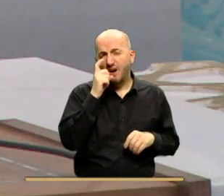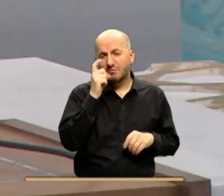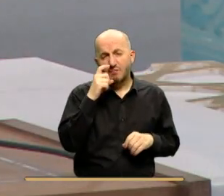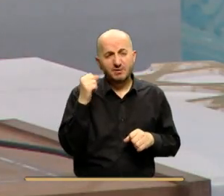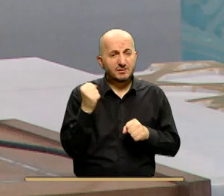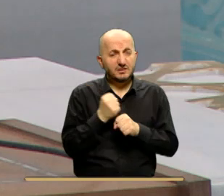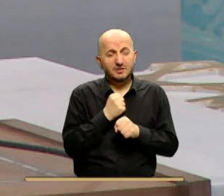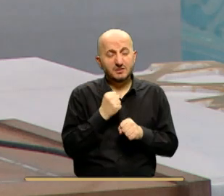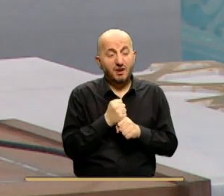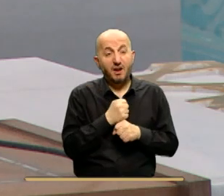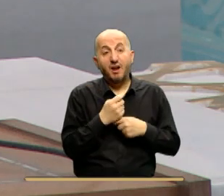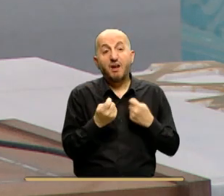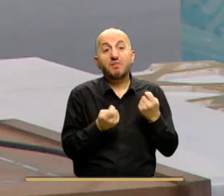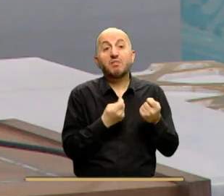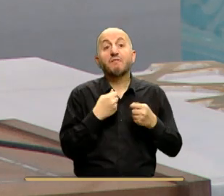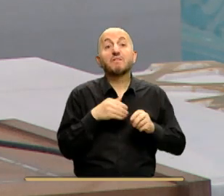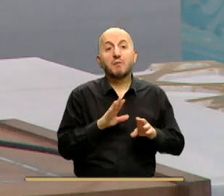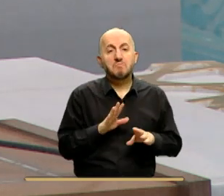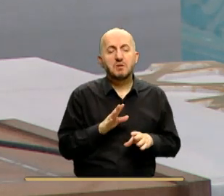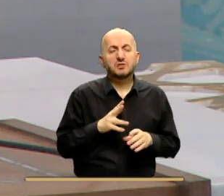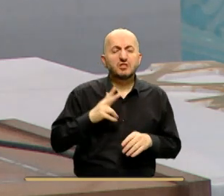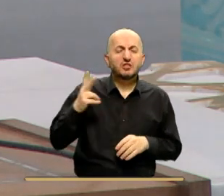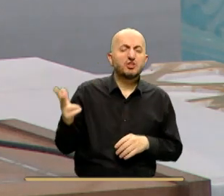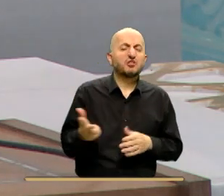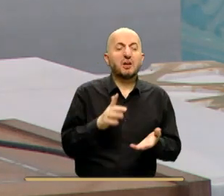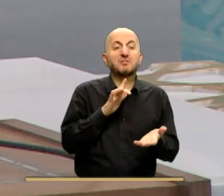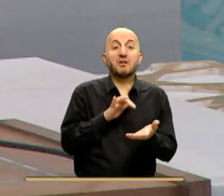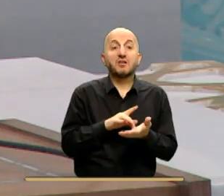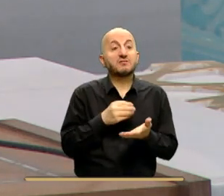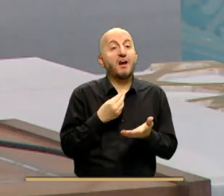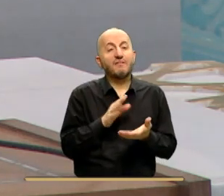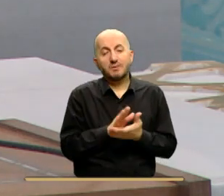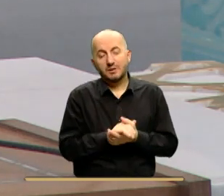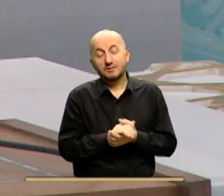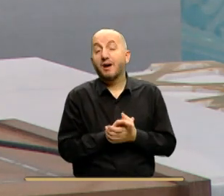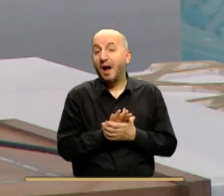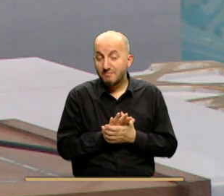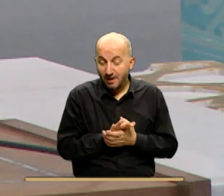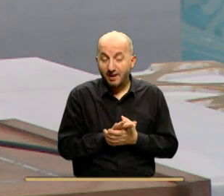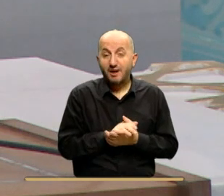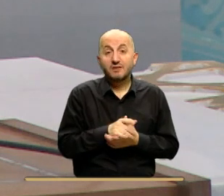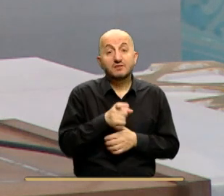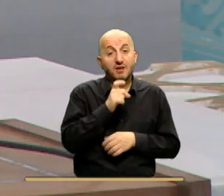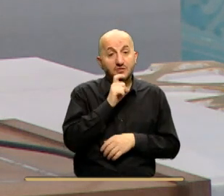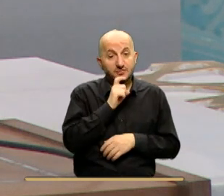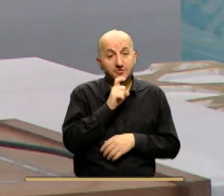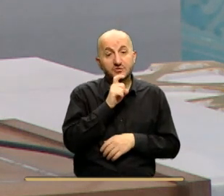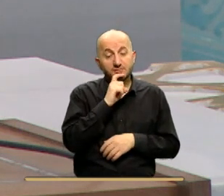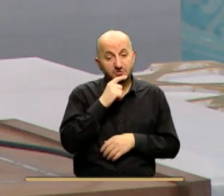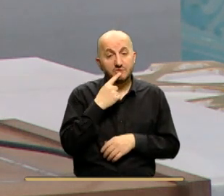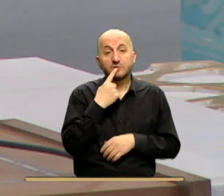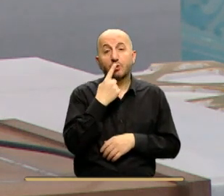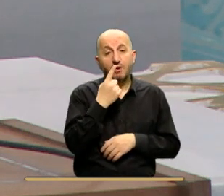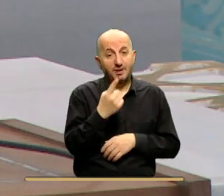sert, katı yürekli davranmadı. Şiddetle cezalandırmadı. Ama yanlışlarını ifade